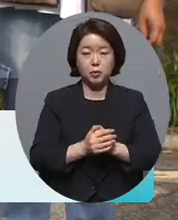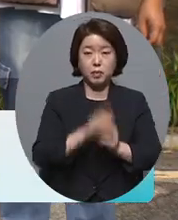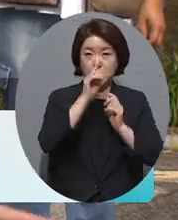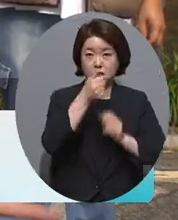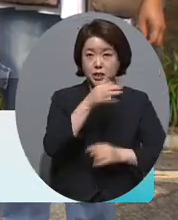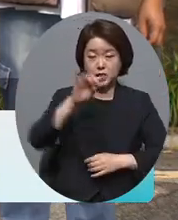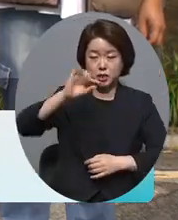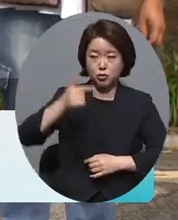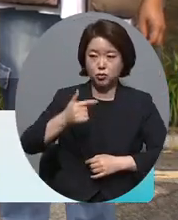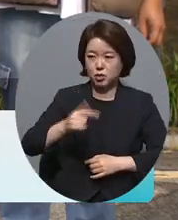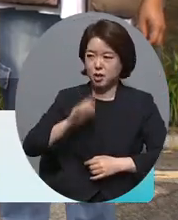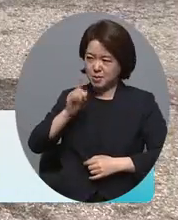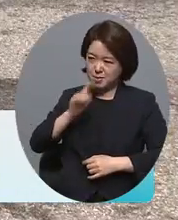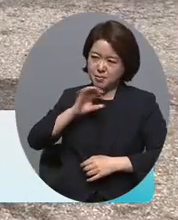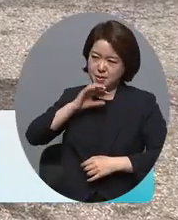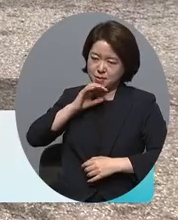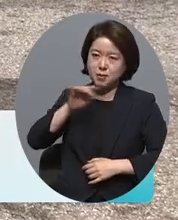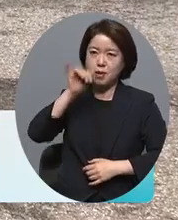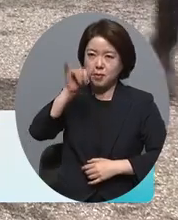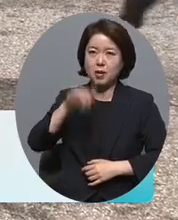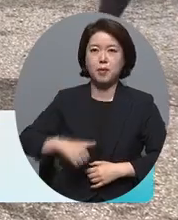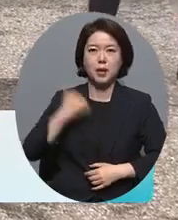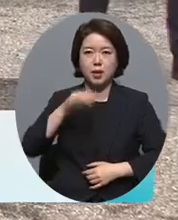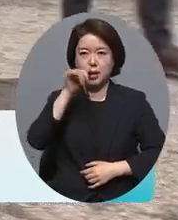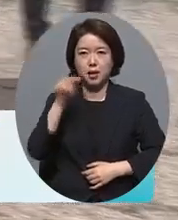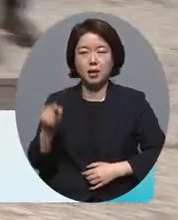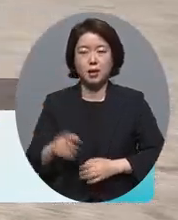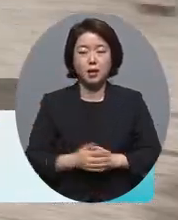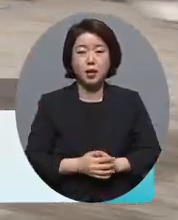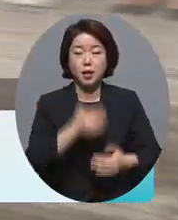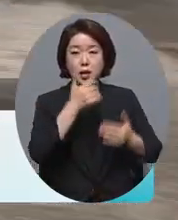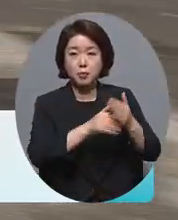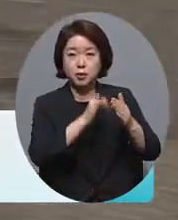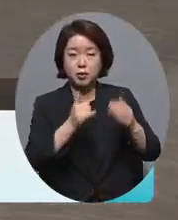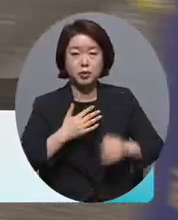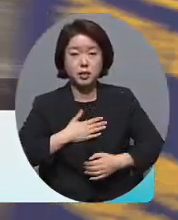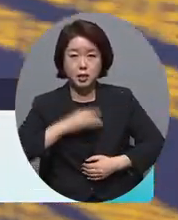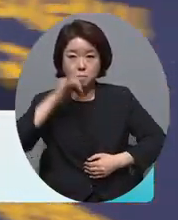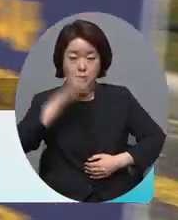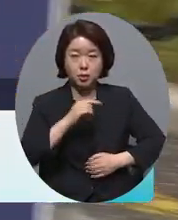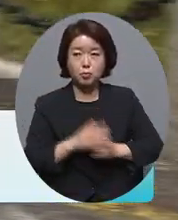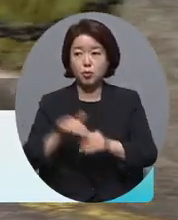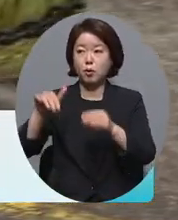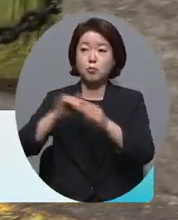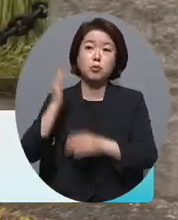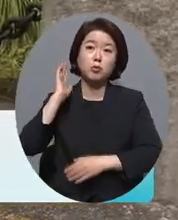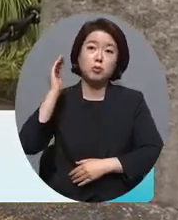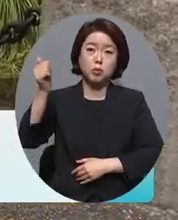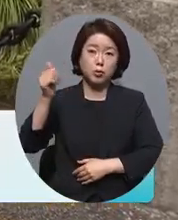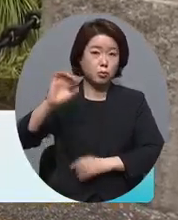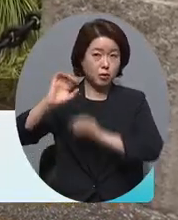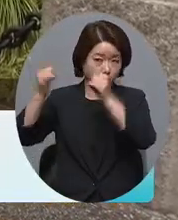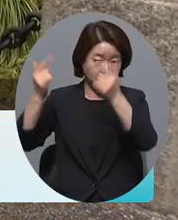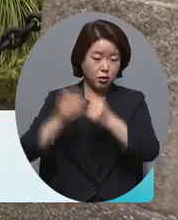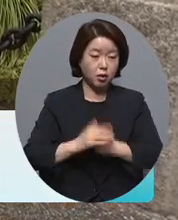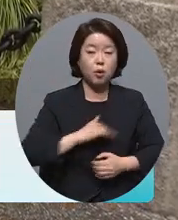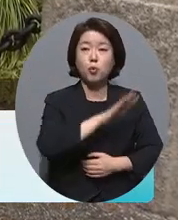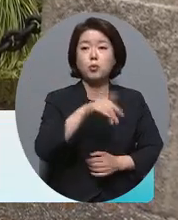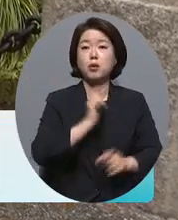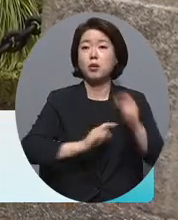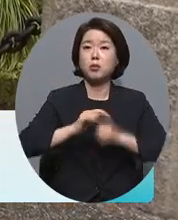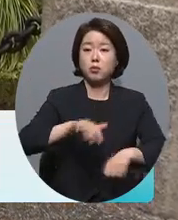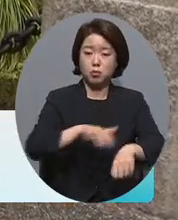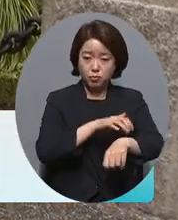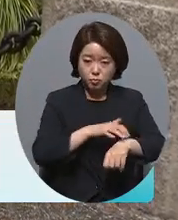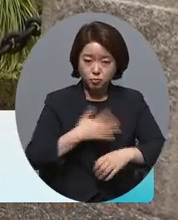포착이 됐습니다 그만큼 유족들 입장에서는 불쾌한 건 문전 대통령이 아니라 우리가 더